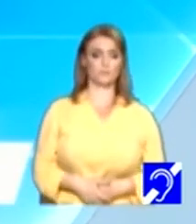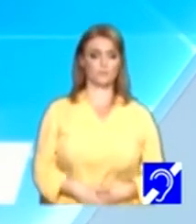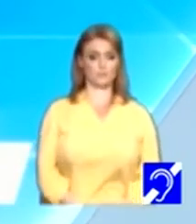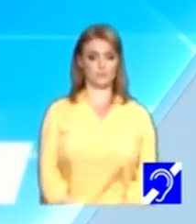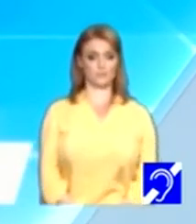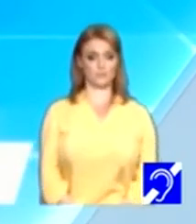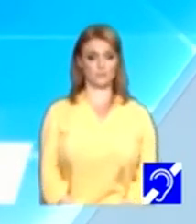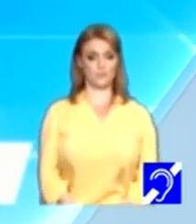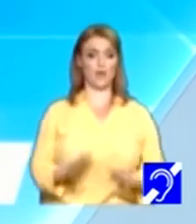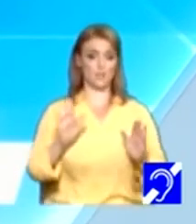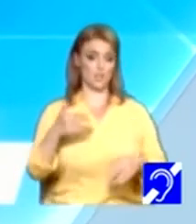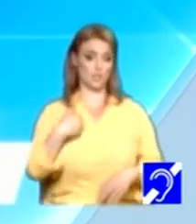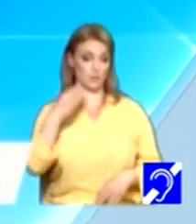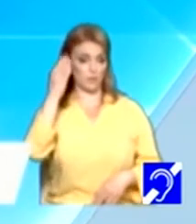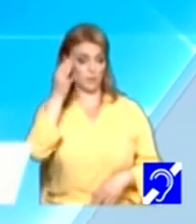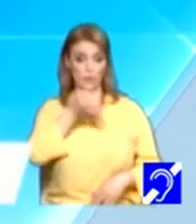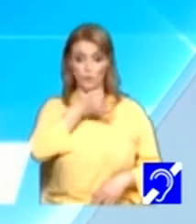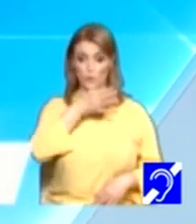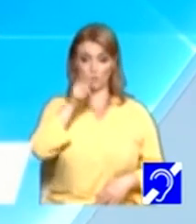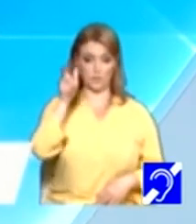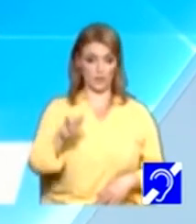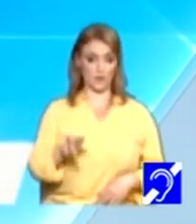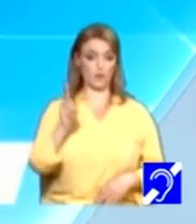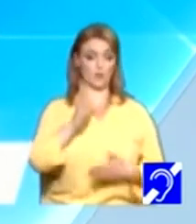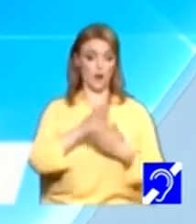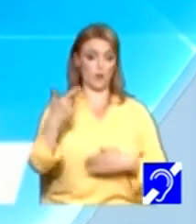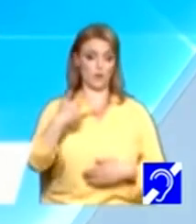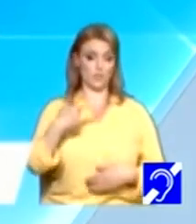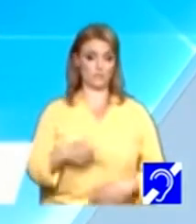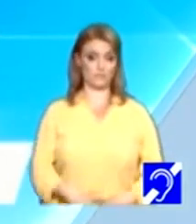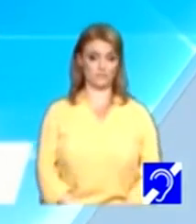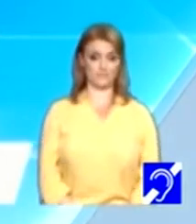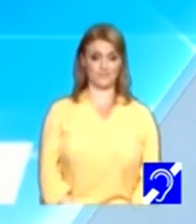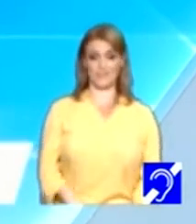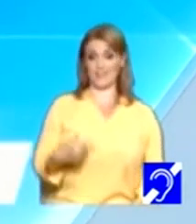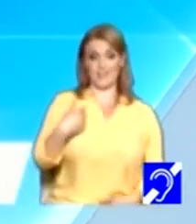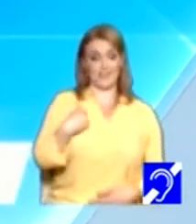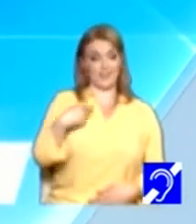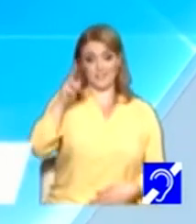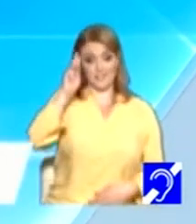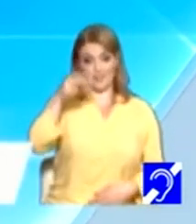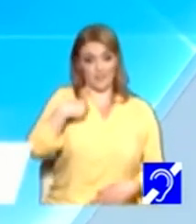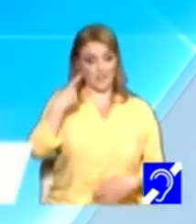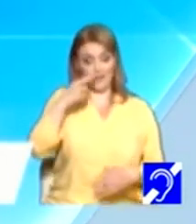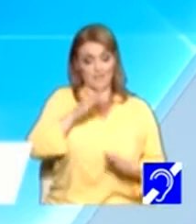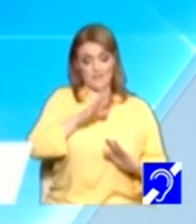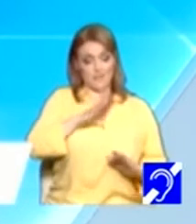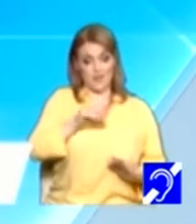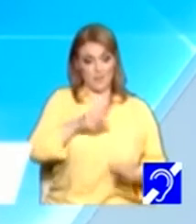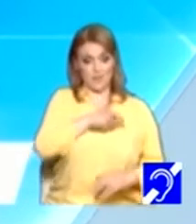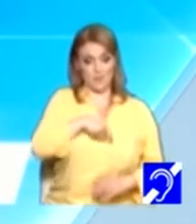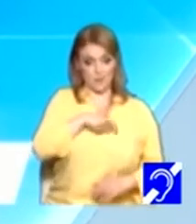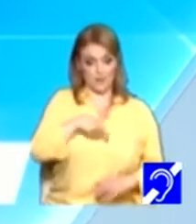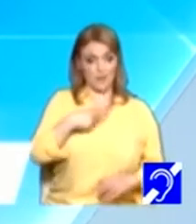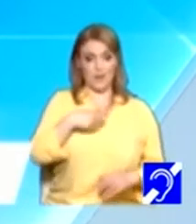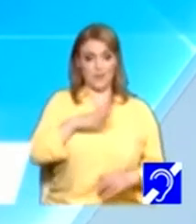mână. Deci așa mă gândesc eu. Oricine. Cu cetățenia Republicii. Eu înțeleg, eu v-am spus deodată, eu nu sunt parlamentar, deci eu știu că proiect